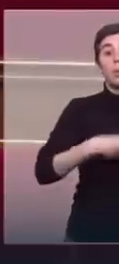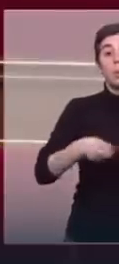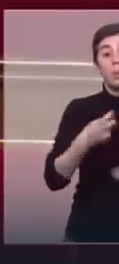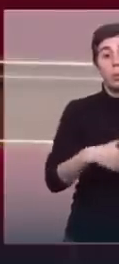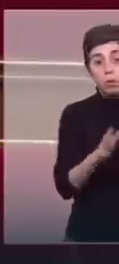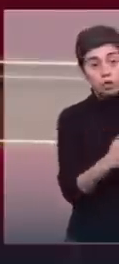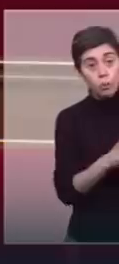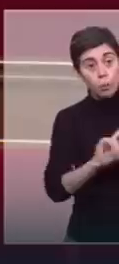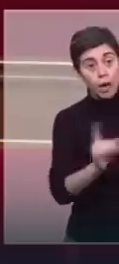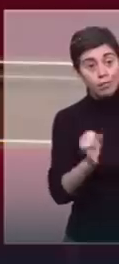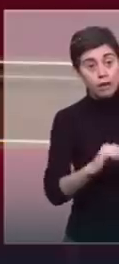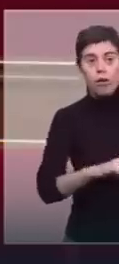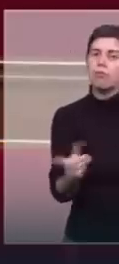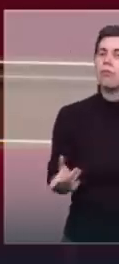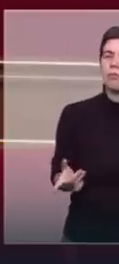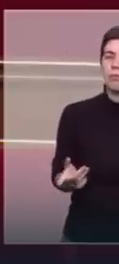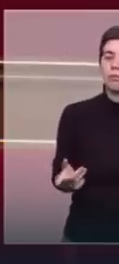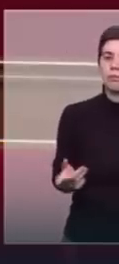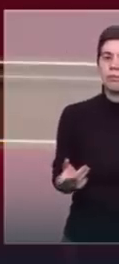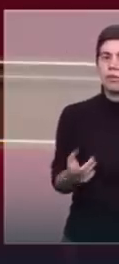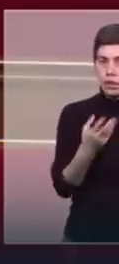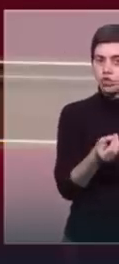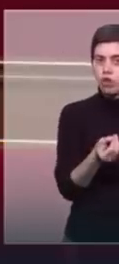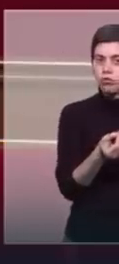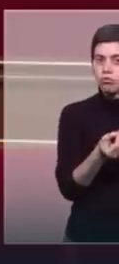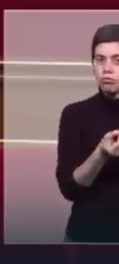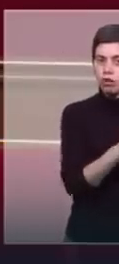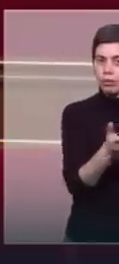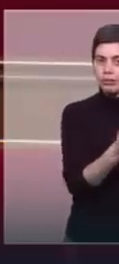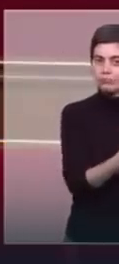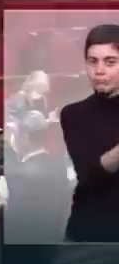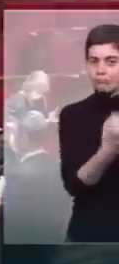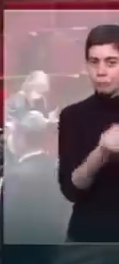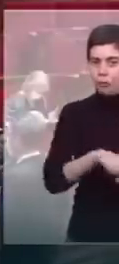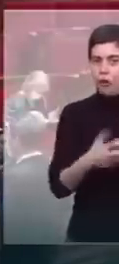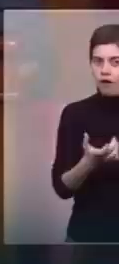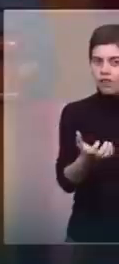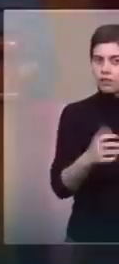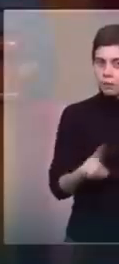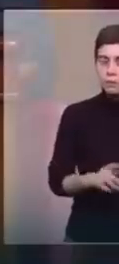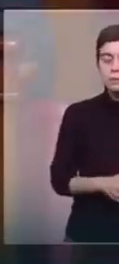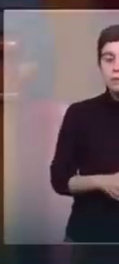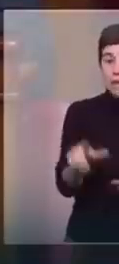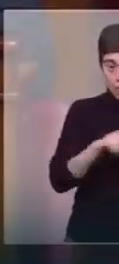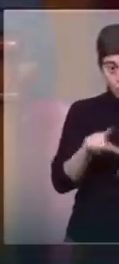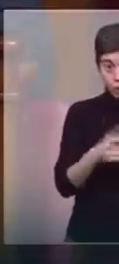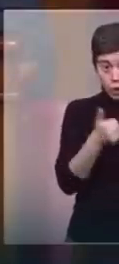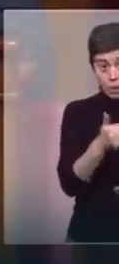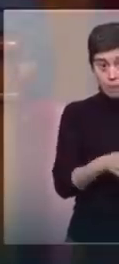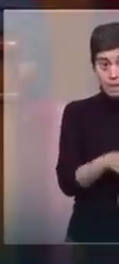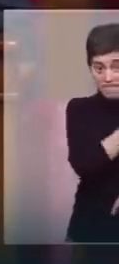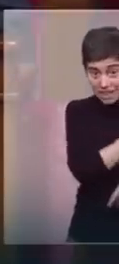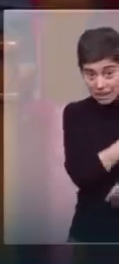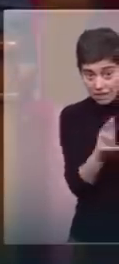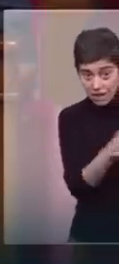vous demander si vous êtes d'accord pour nous aider à produire », on les fasse venir, monsieur le député. En l'occurrence, soyez rassurés, les laboratoires qui ont déjà identifié des vaccins qui sont